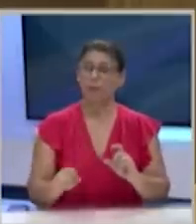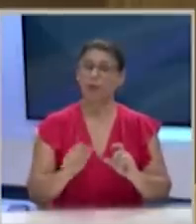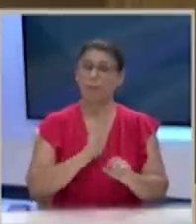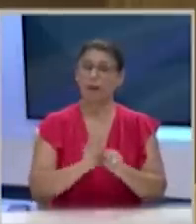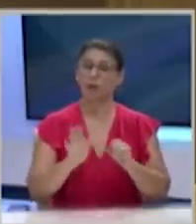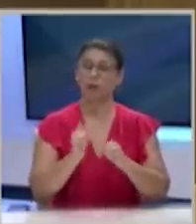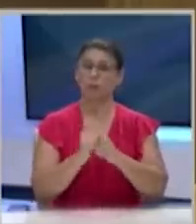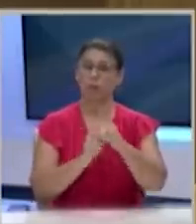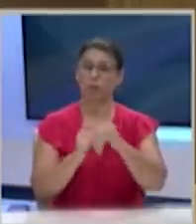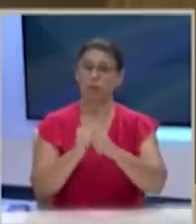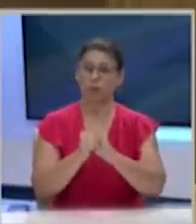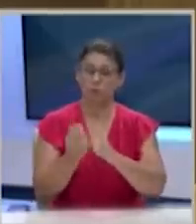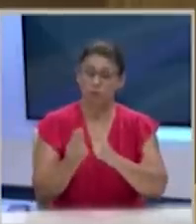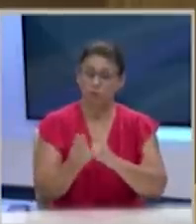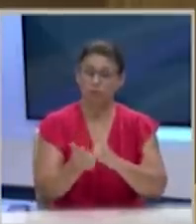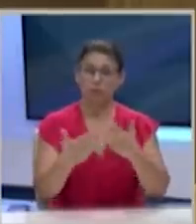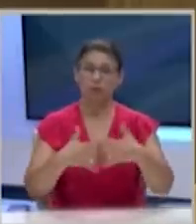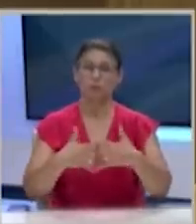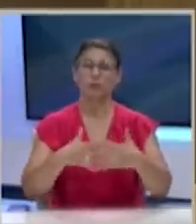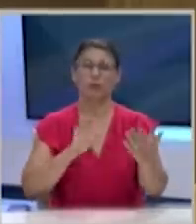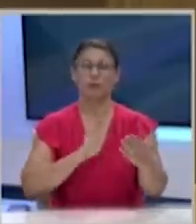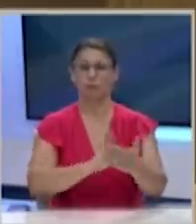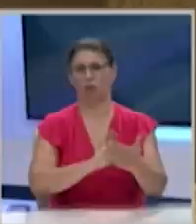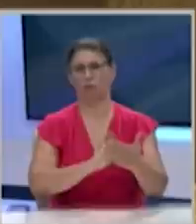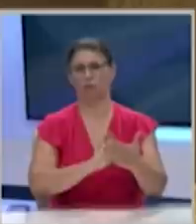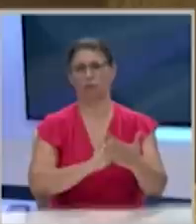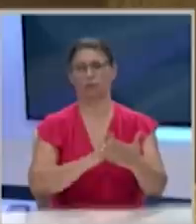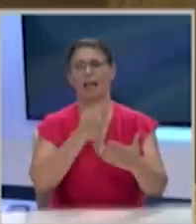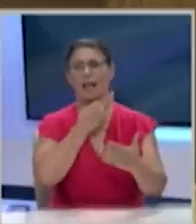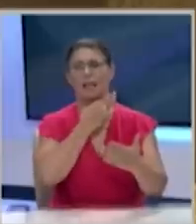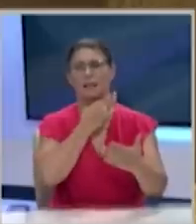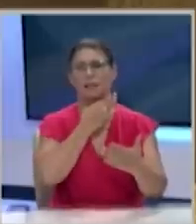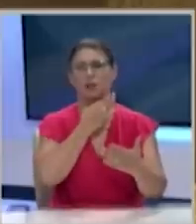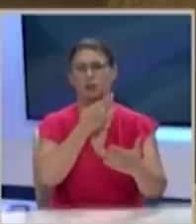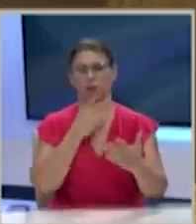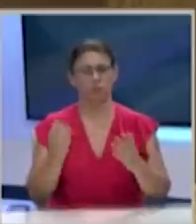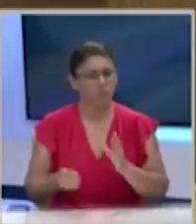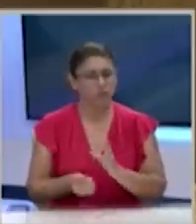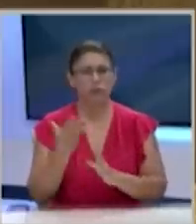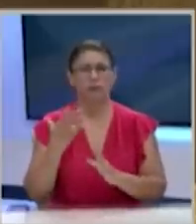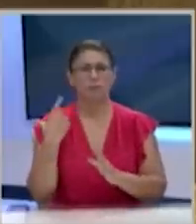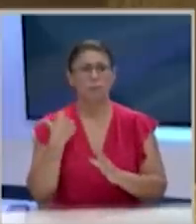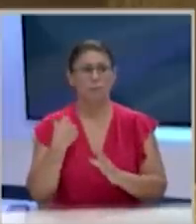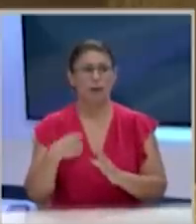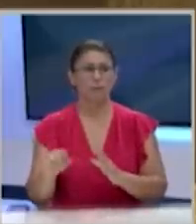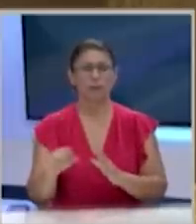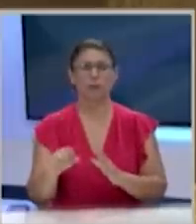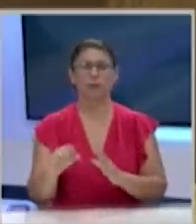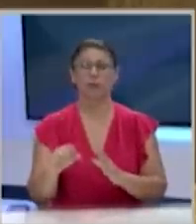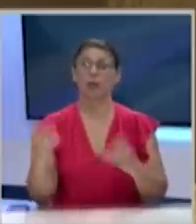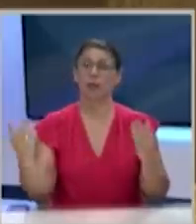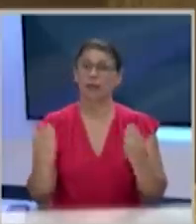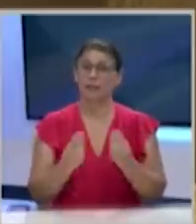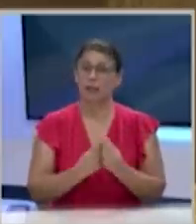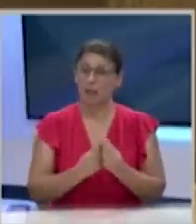επαρκών υποδομών, μέσων και εξοπλισμού για αντιμετώπιση εκτάκτων καταστάσεων, με απουσία κατάλληλου